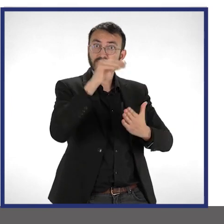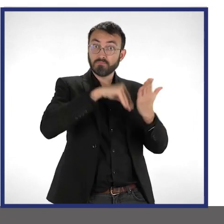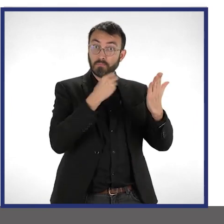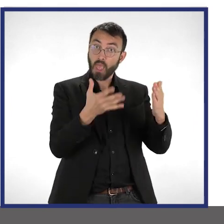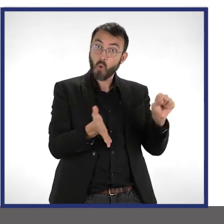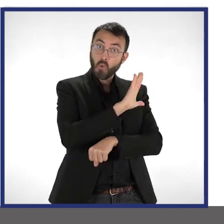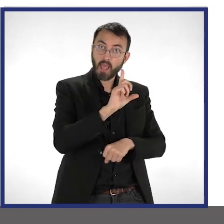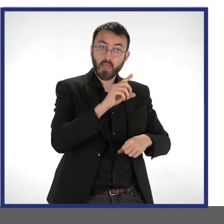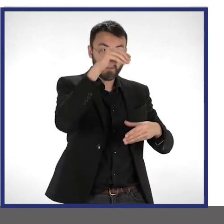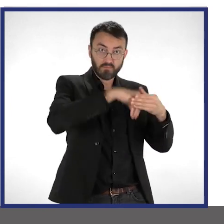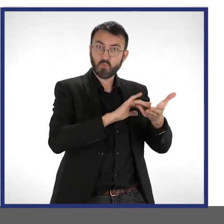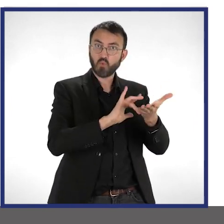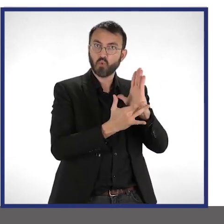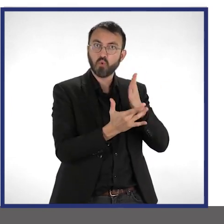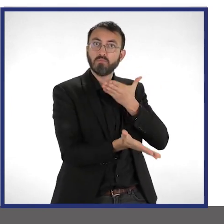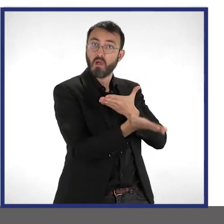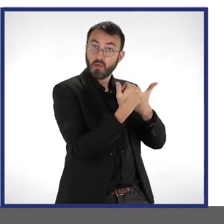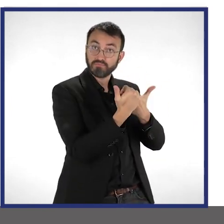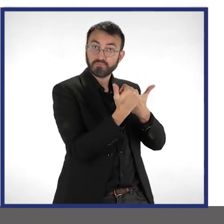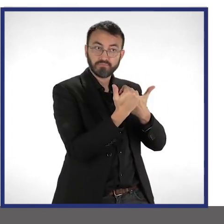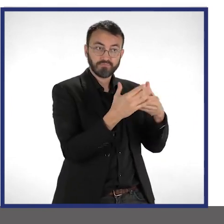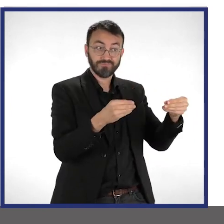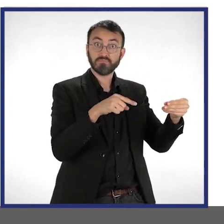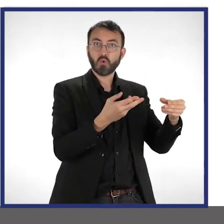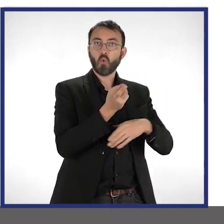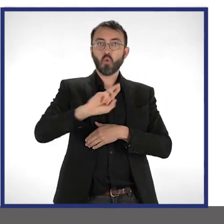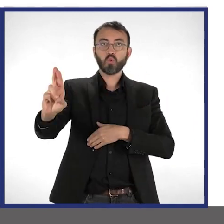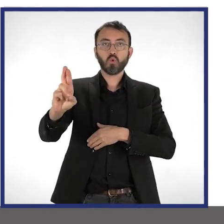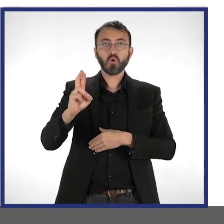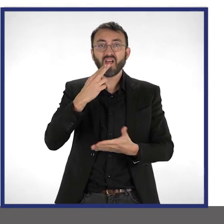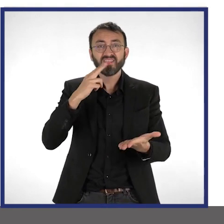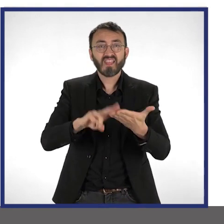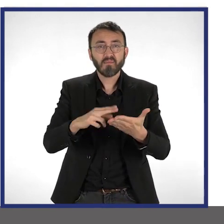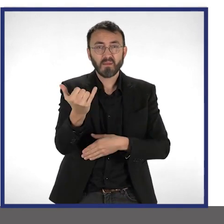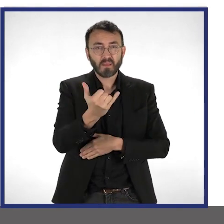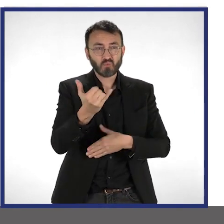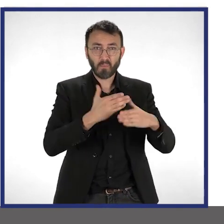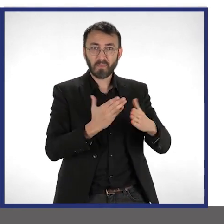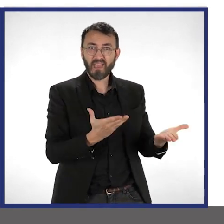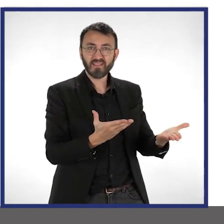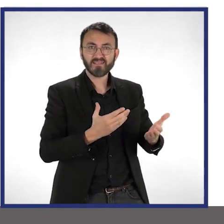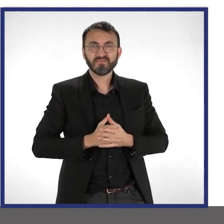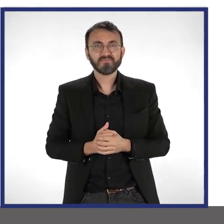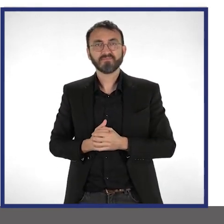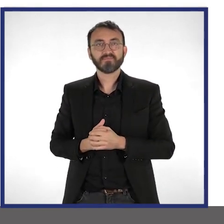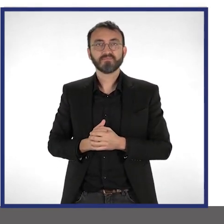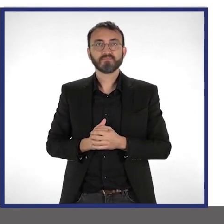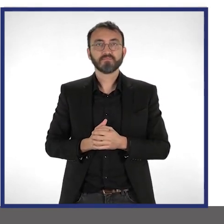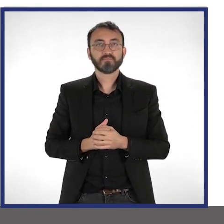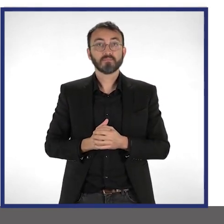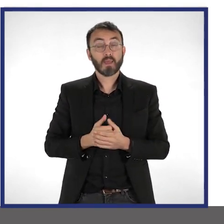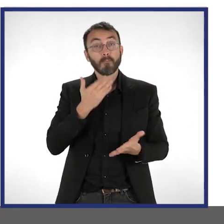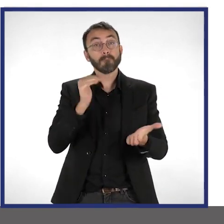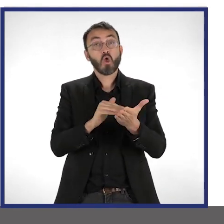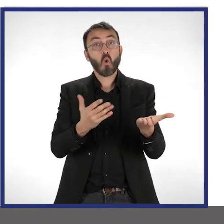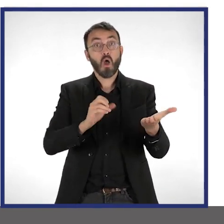complétée et vous glissez le tout dans l'enveloppe de retour. Pas besoin de timbre, c'est prêt pour l'envoi. Idéalement,